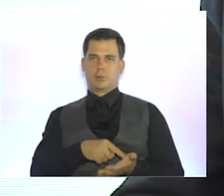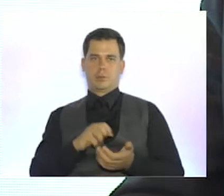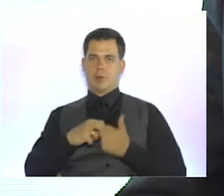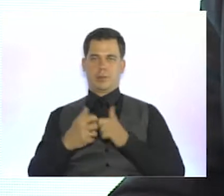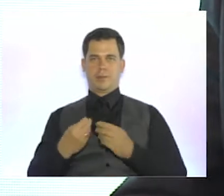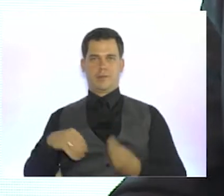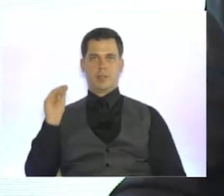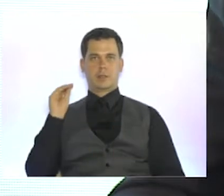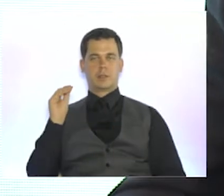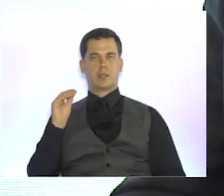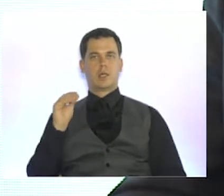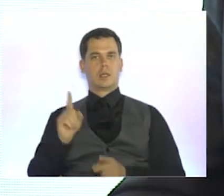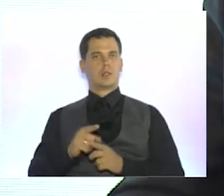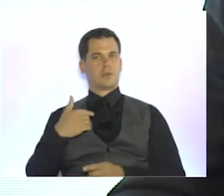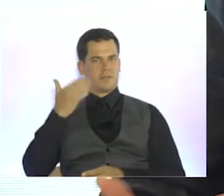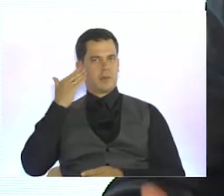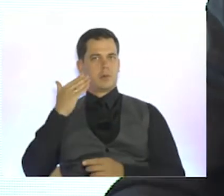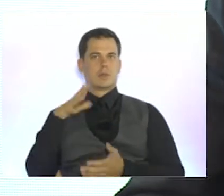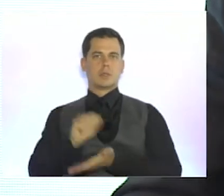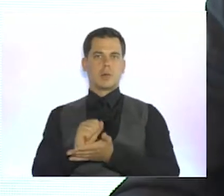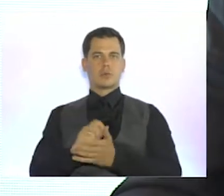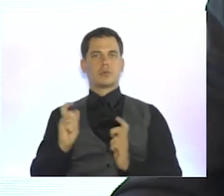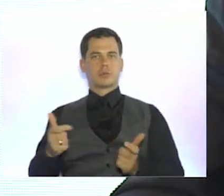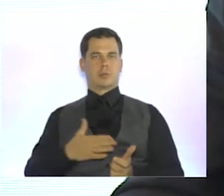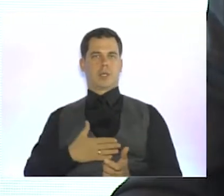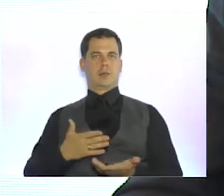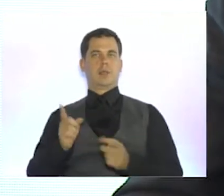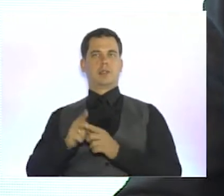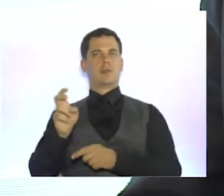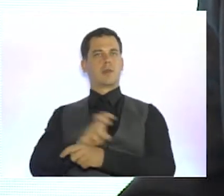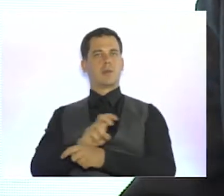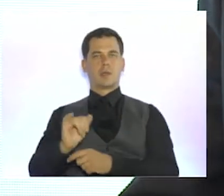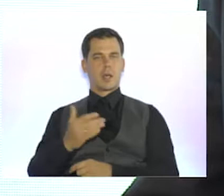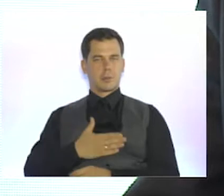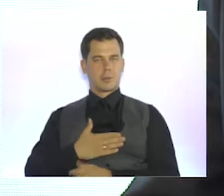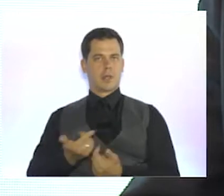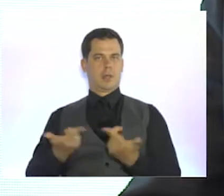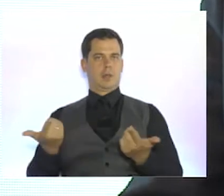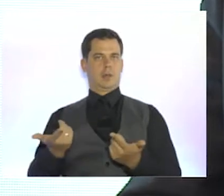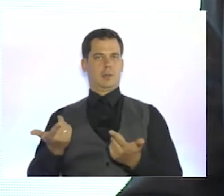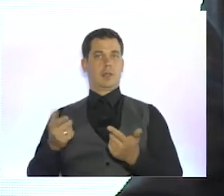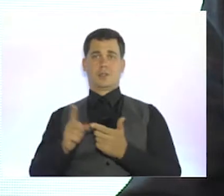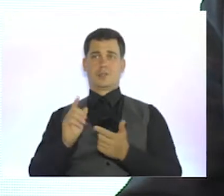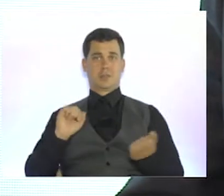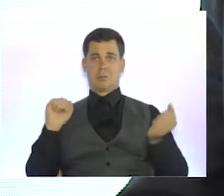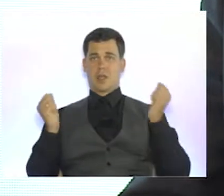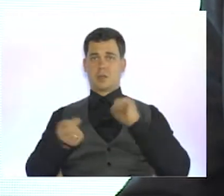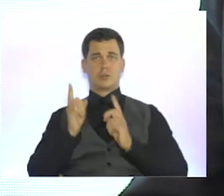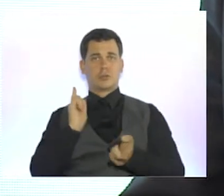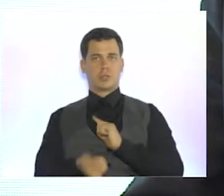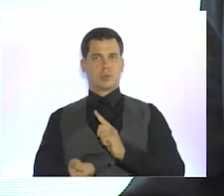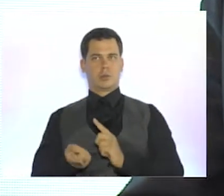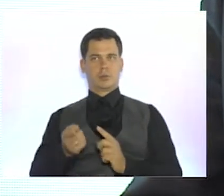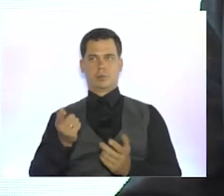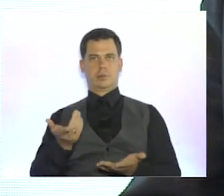Tak naprawdę wiemy, czym się zajmujemy dziś, wiemy, z jakich technologii korzystamy. Przecież te zmiany zachodzą tak szybko, że tak